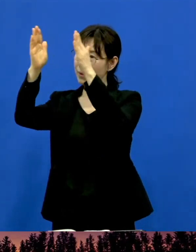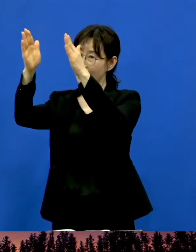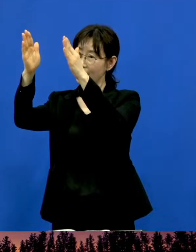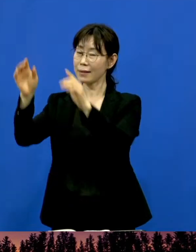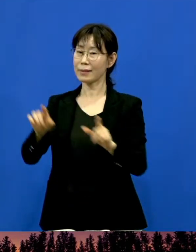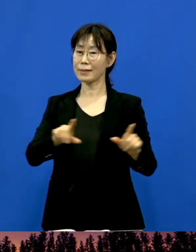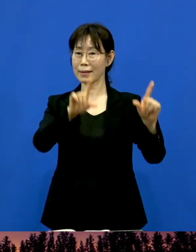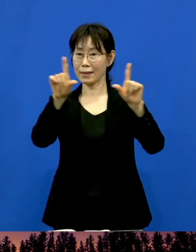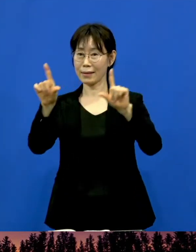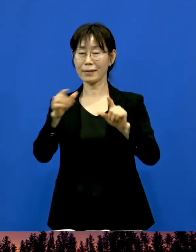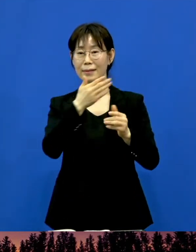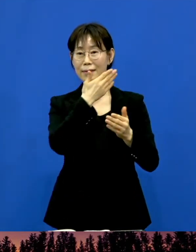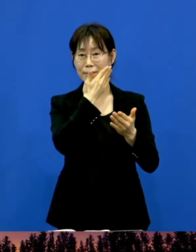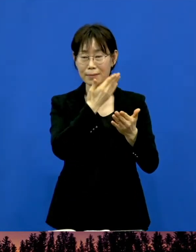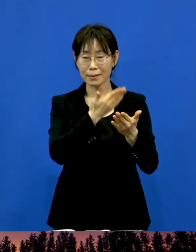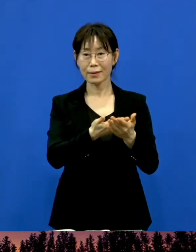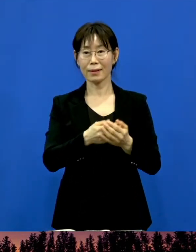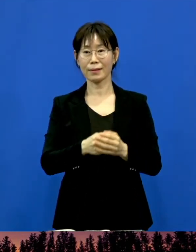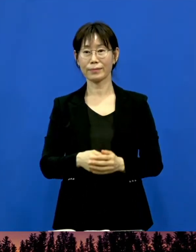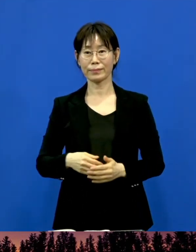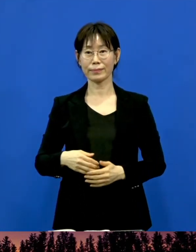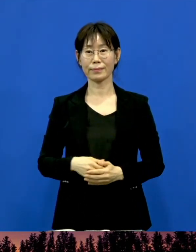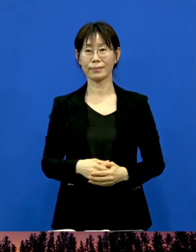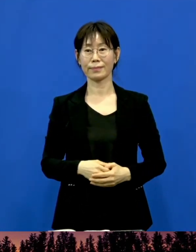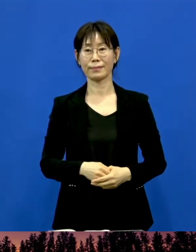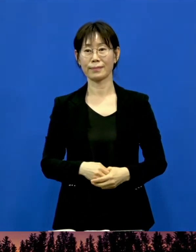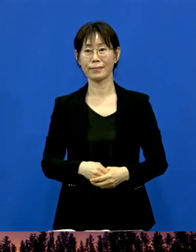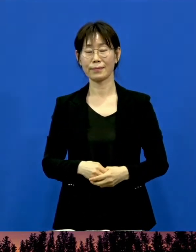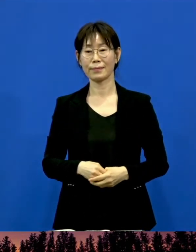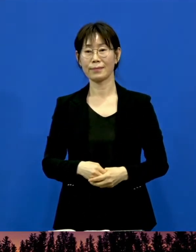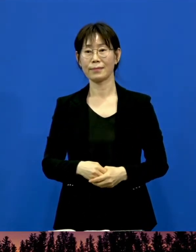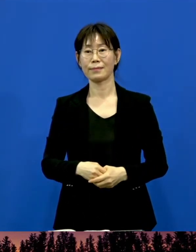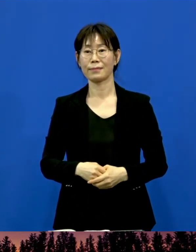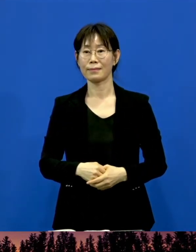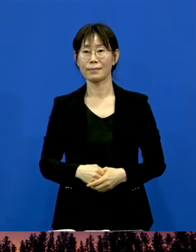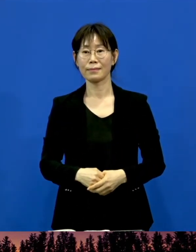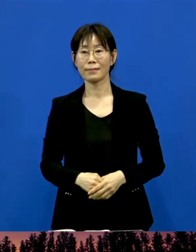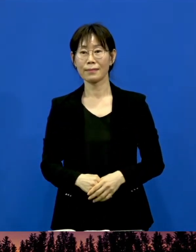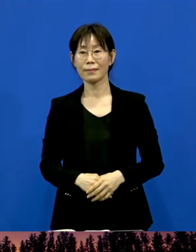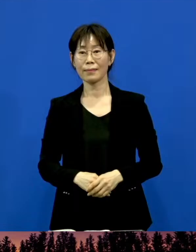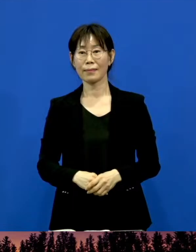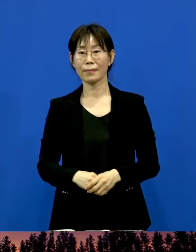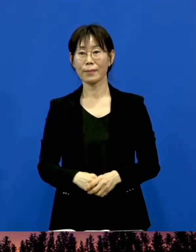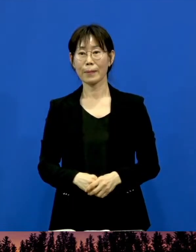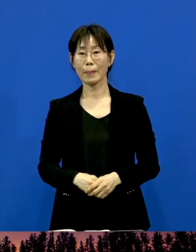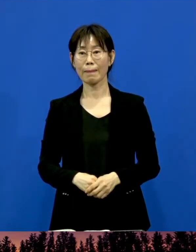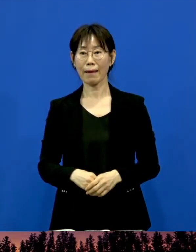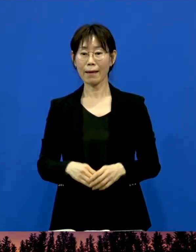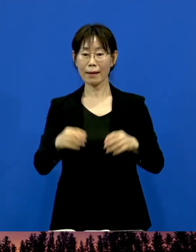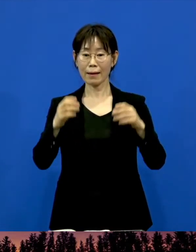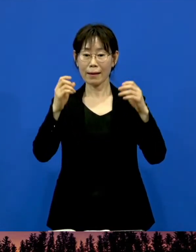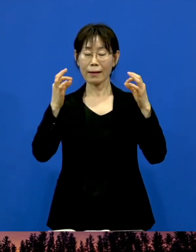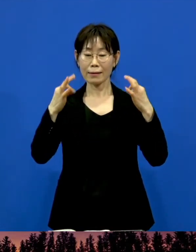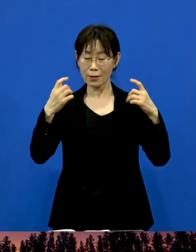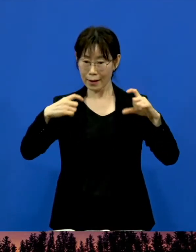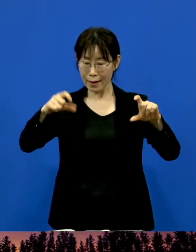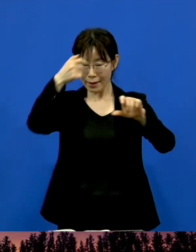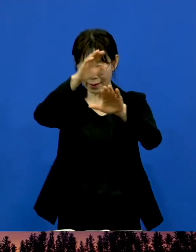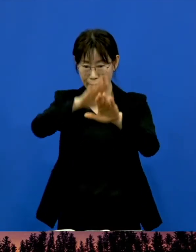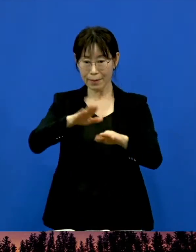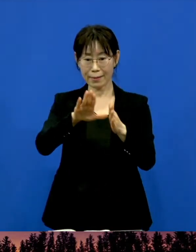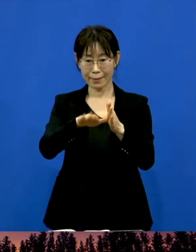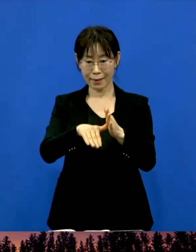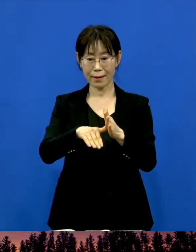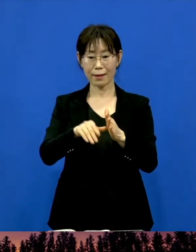우리의 관심을 해 아래가 아니라 해 위로 올려놓는. 우리 이런 철야의 시간에도 우리가 그분을